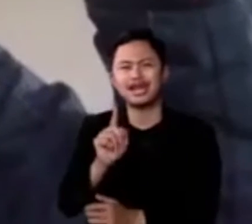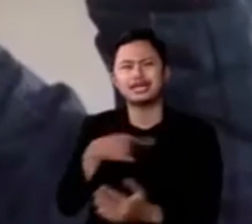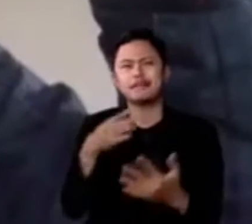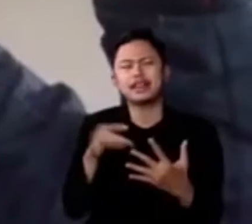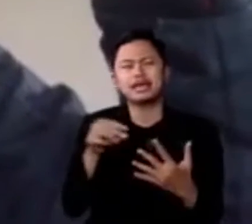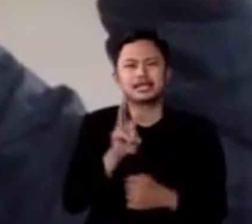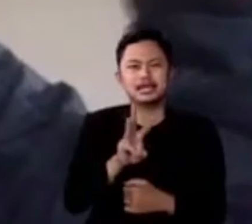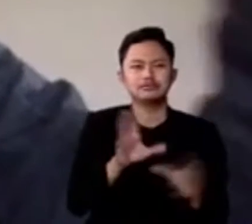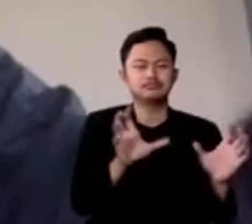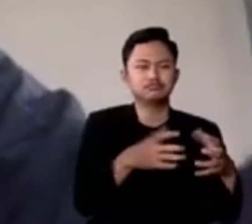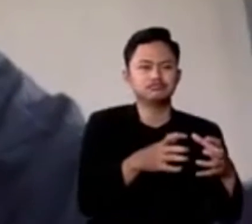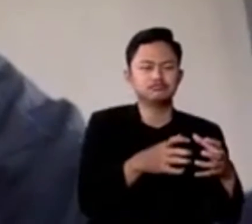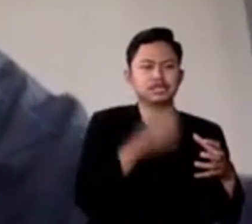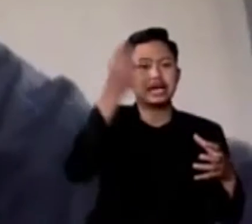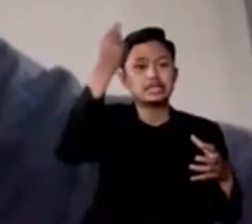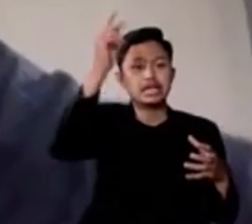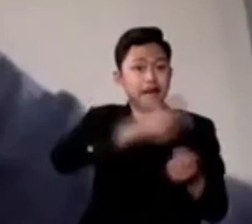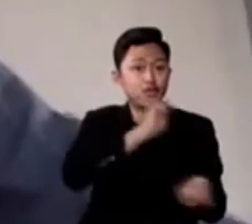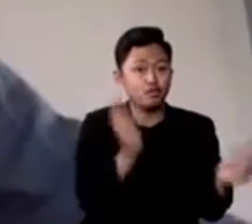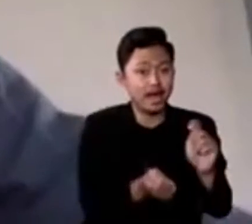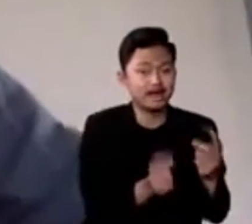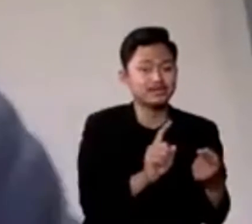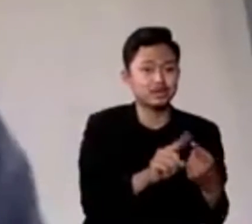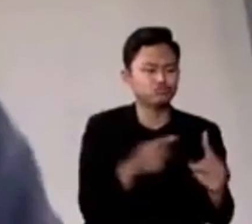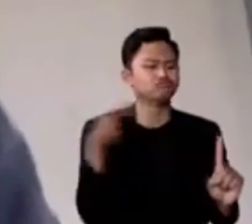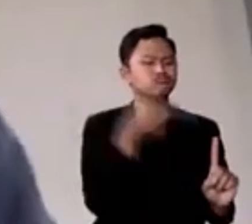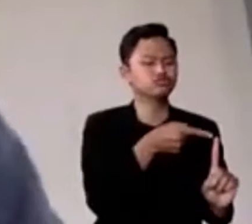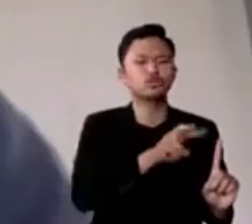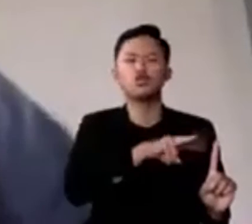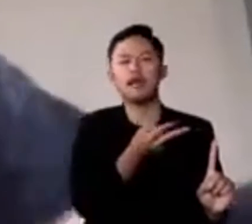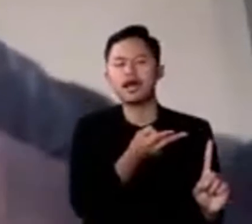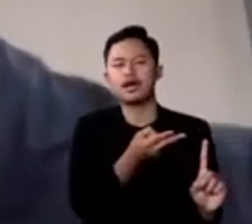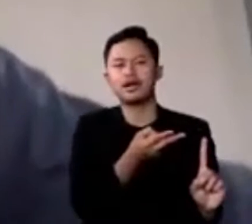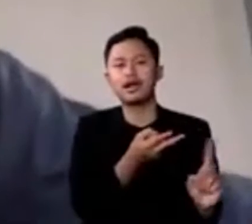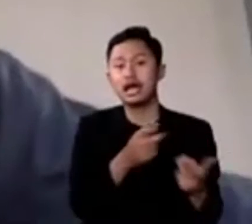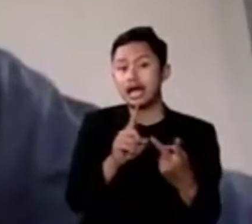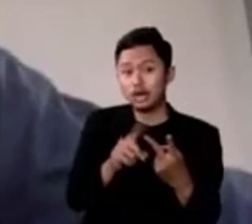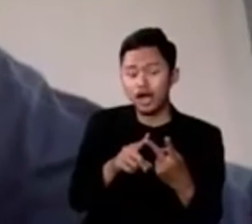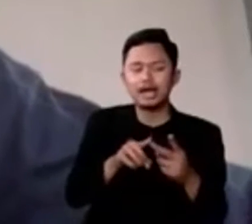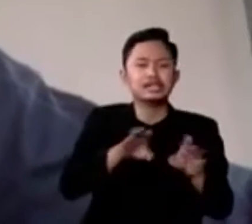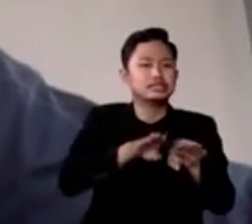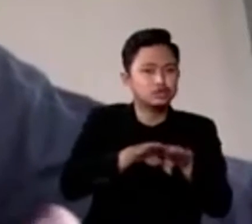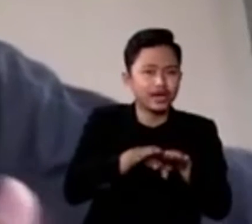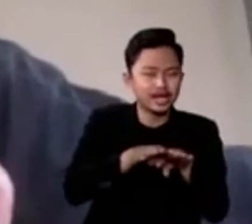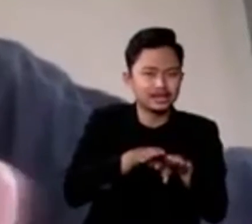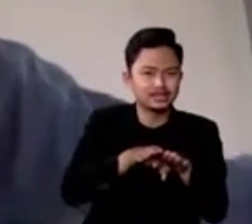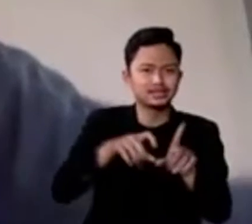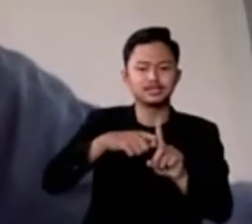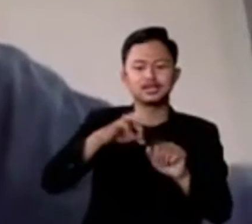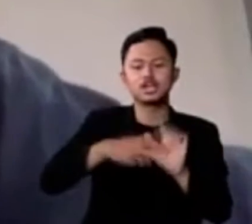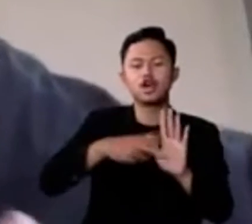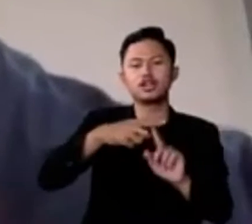apa namanya Nesya strateginya berubah jadi kita ngubak-ngubak target Oke mungkin kita aja tadi makalah konten dari